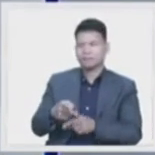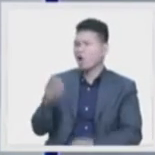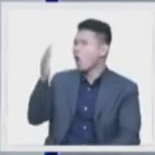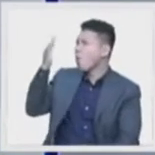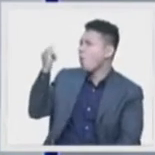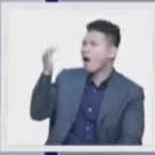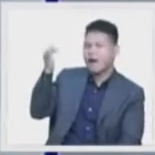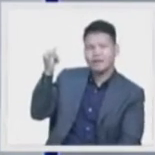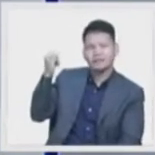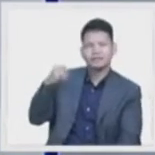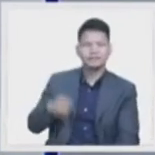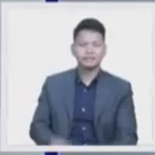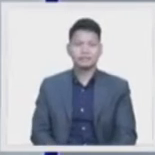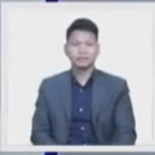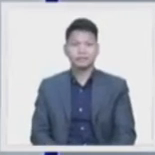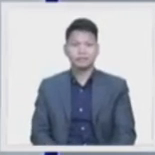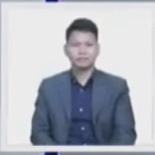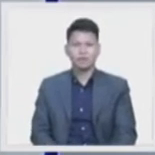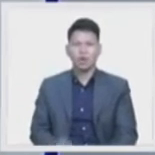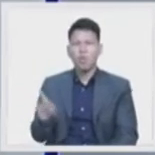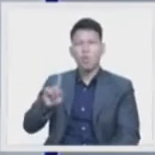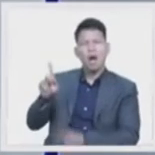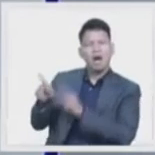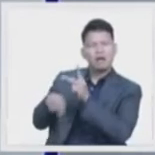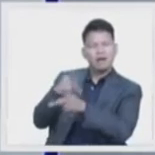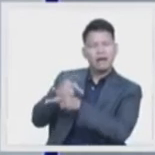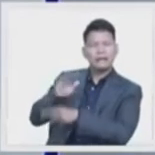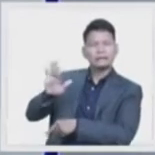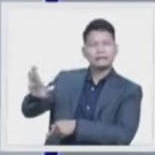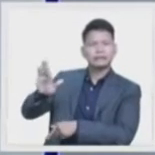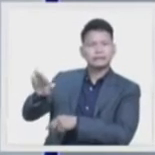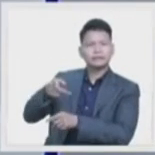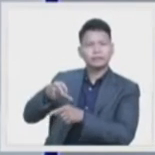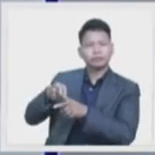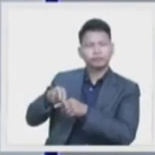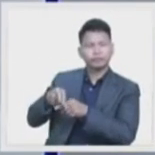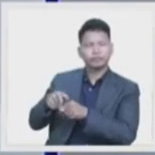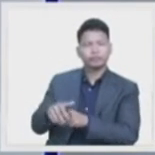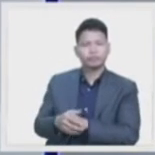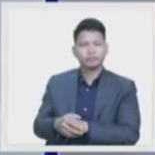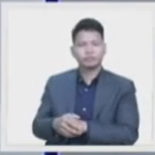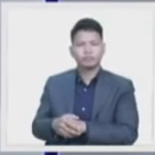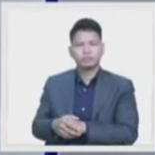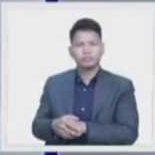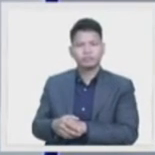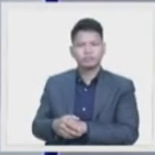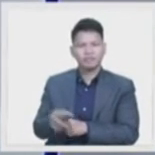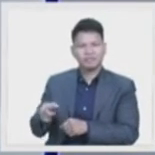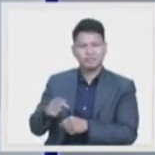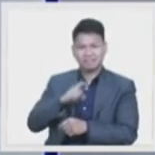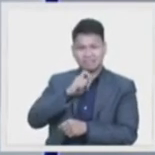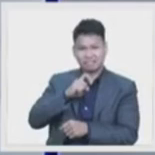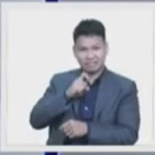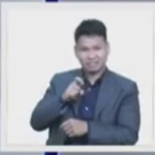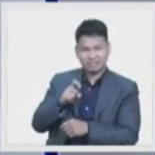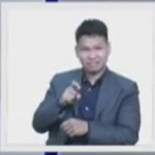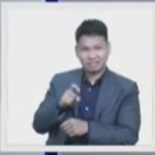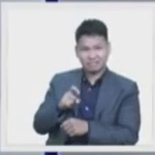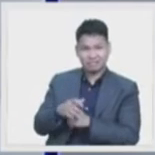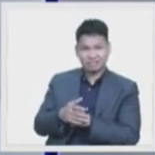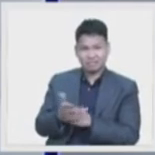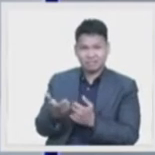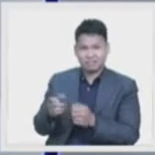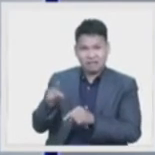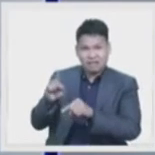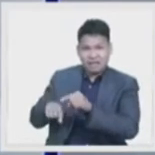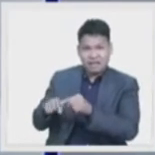man?" nangutan ang tingulang. "Unsa day na klase nga kutsilyo? Unsa day na klase nga puthaw?" "Asiro,